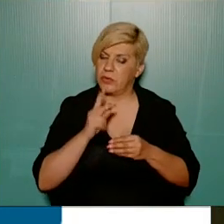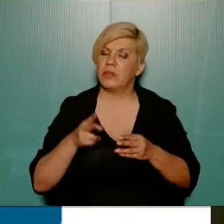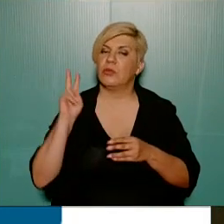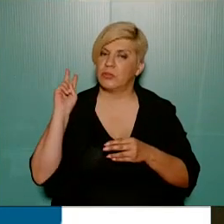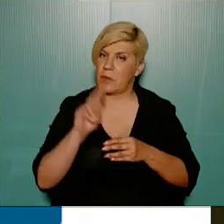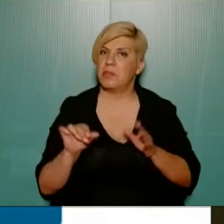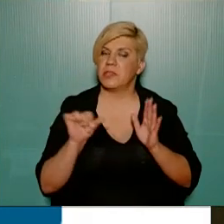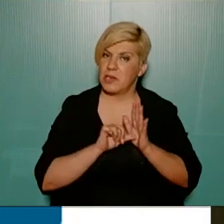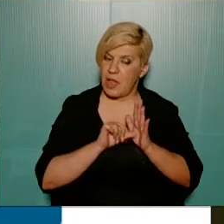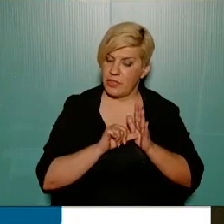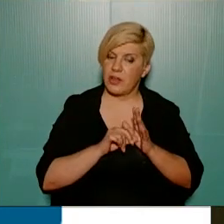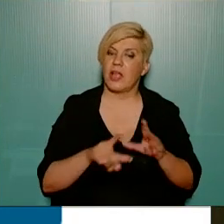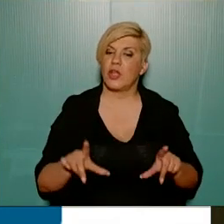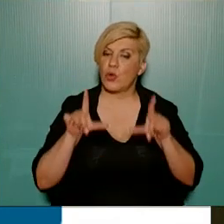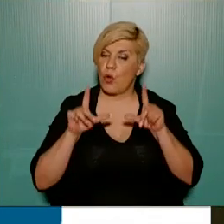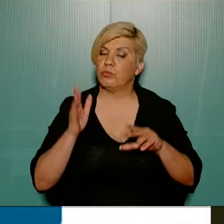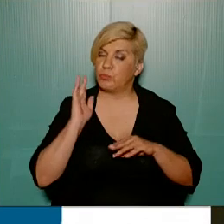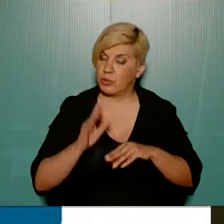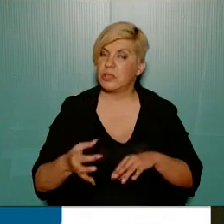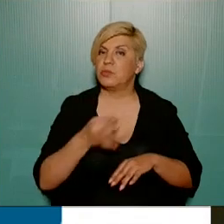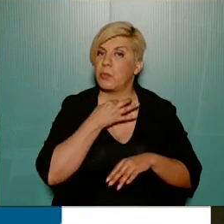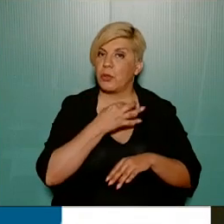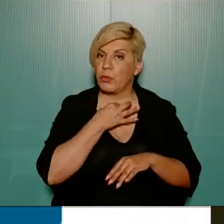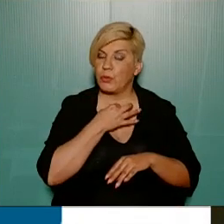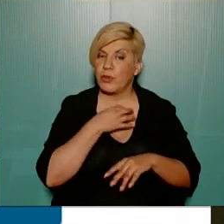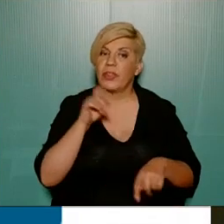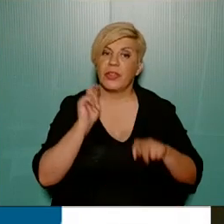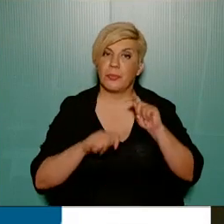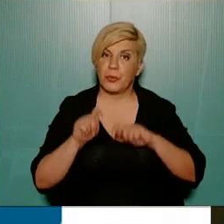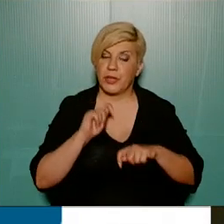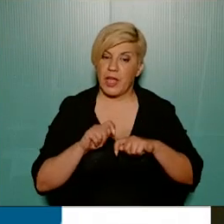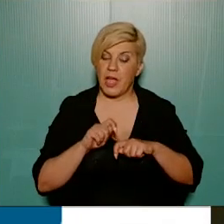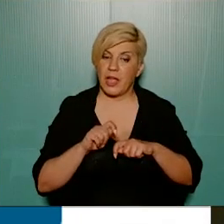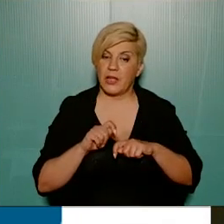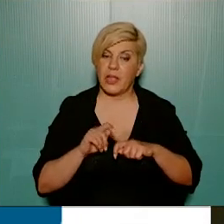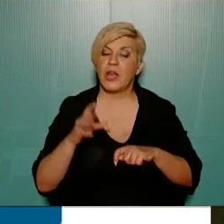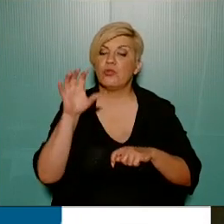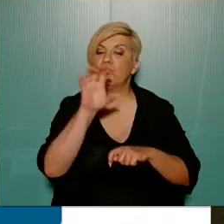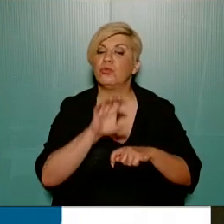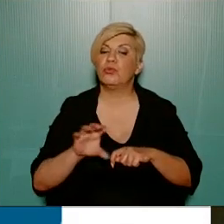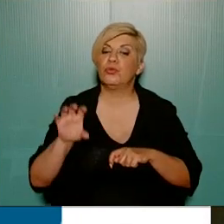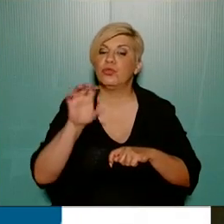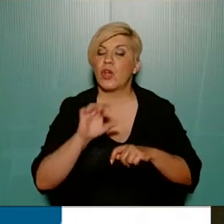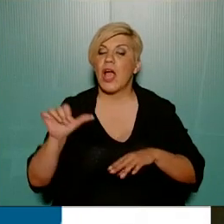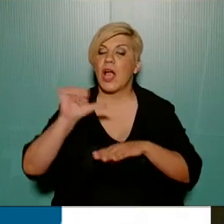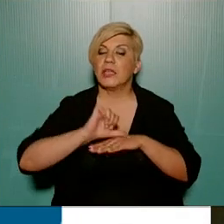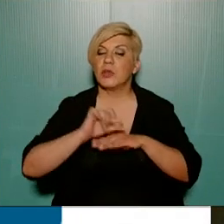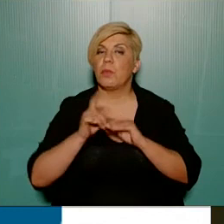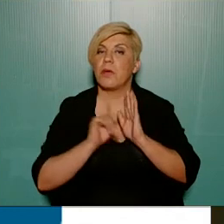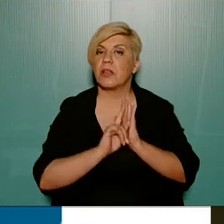Αθήνα. Εικόνες που μπορούσαν να χρησιμοποιηθούν για τη δημιουργία ενός μουσείου αστικών